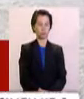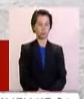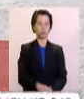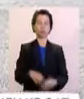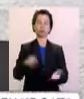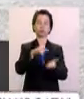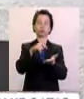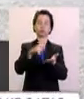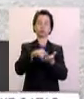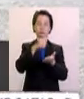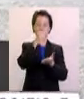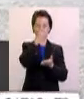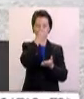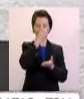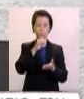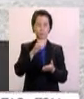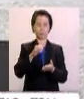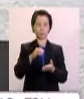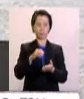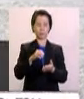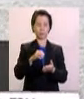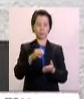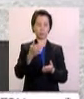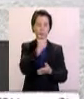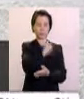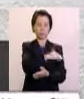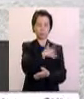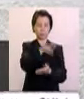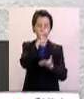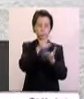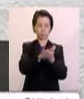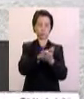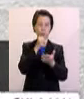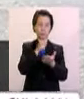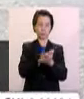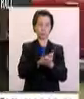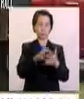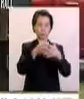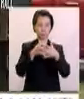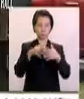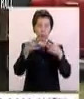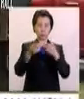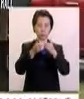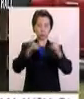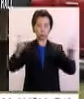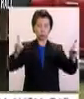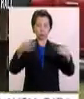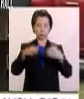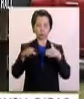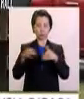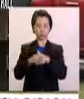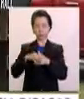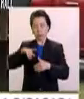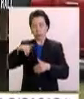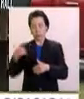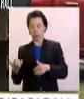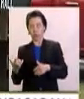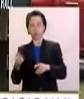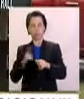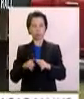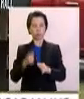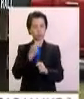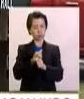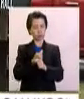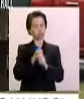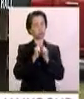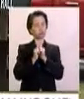Ini pula kisah pasangan bekas suami isteri di Amerika Syarikat. Biarpun sudah bercerai dan telah berkahwin lain, namun mereka tetap